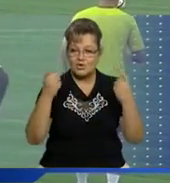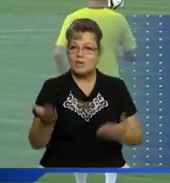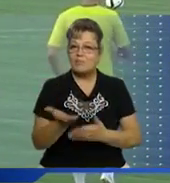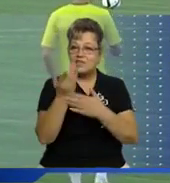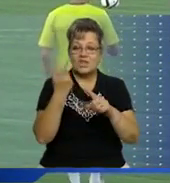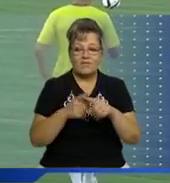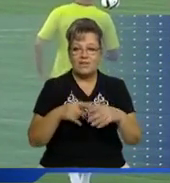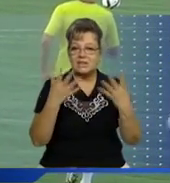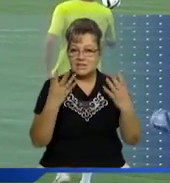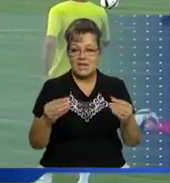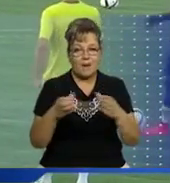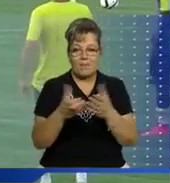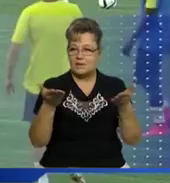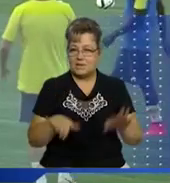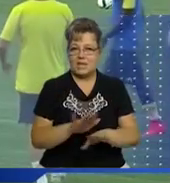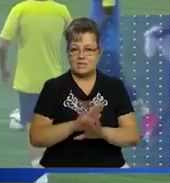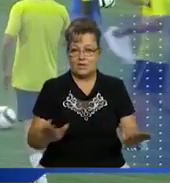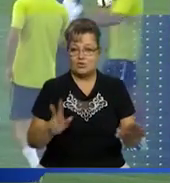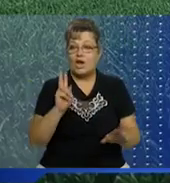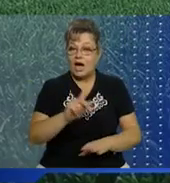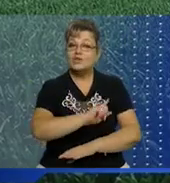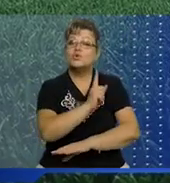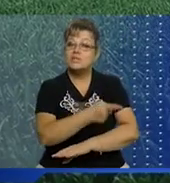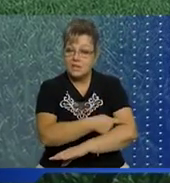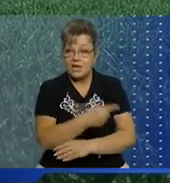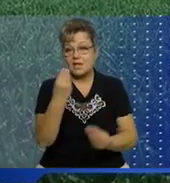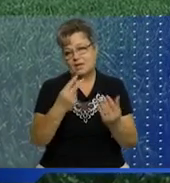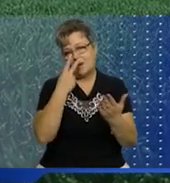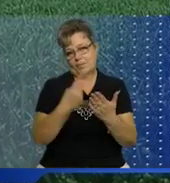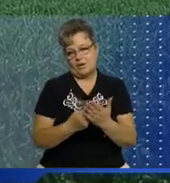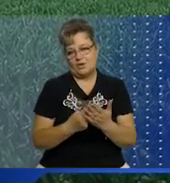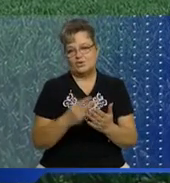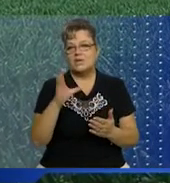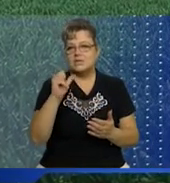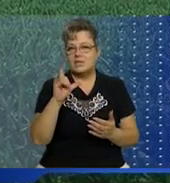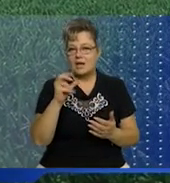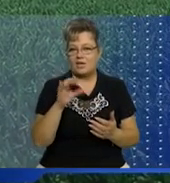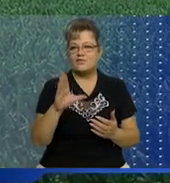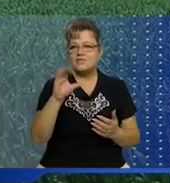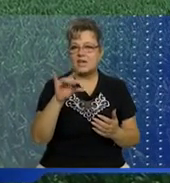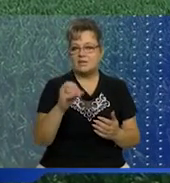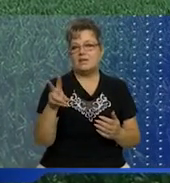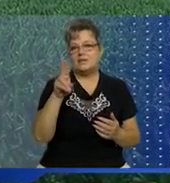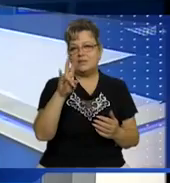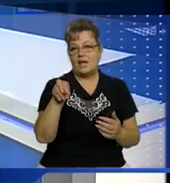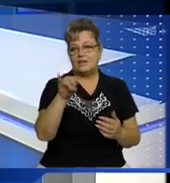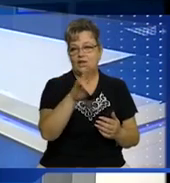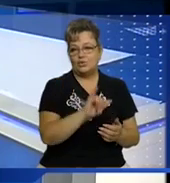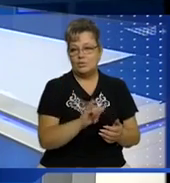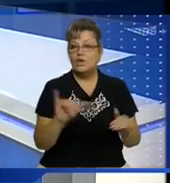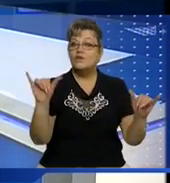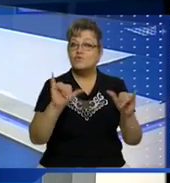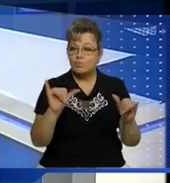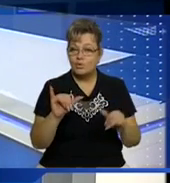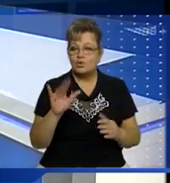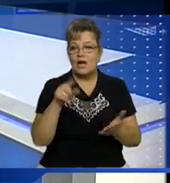в этот день команды не останутся. Ну а кто сильнее, игра покажет. Роман Саганов, Юрий Санкин, на Дону. В